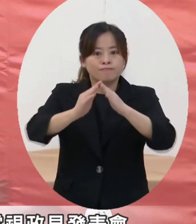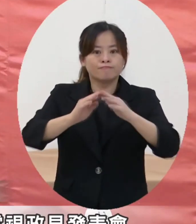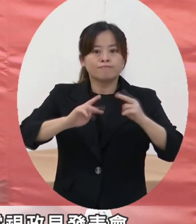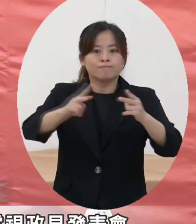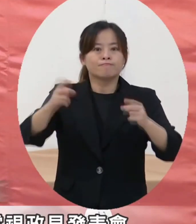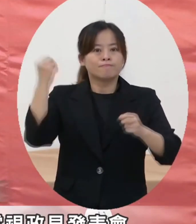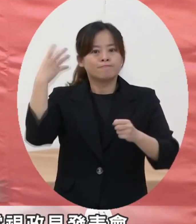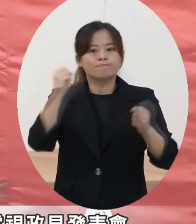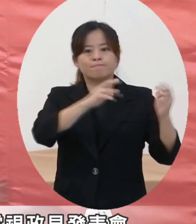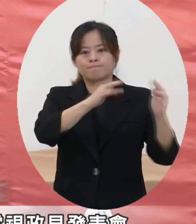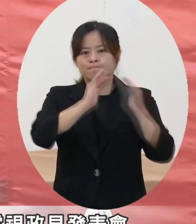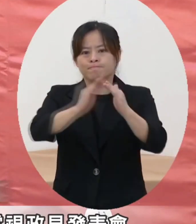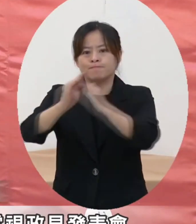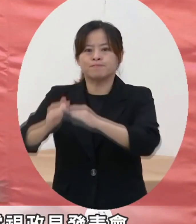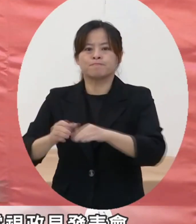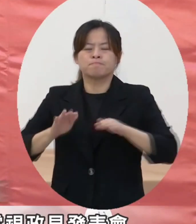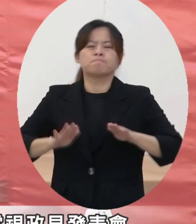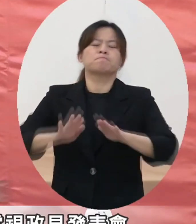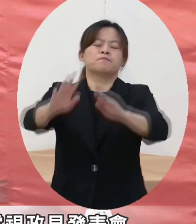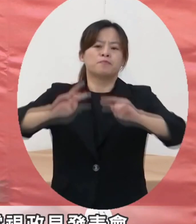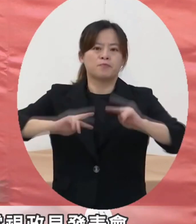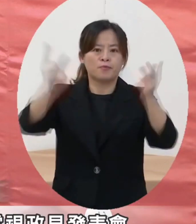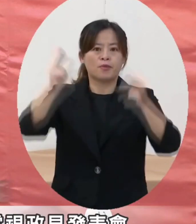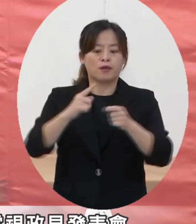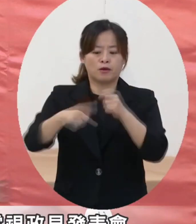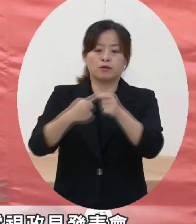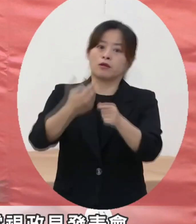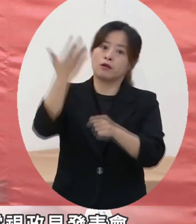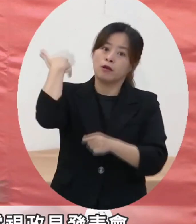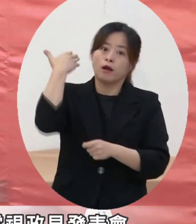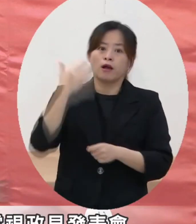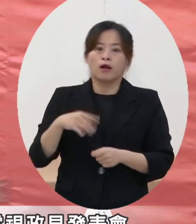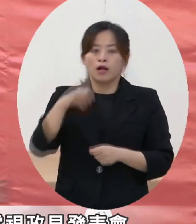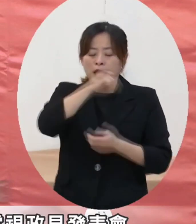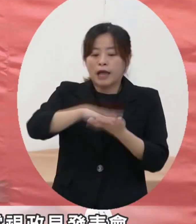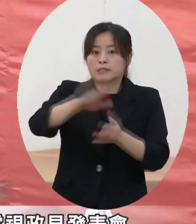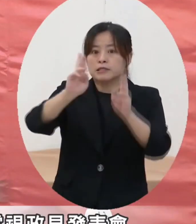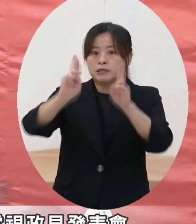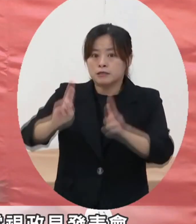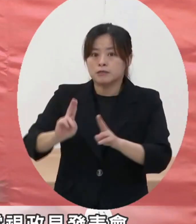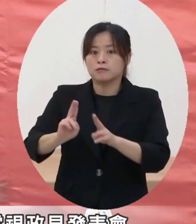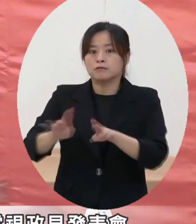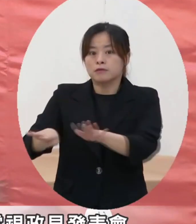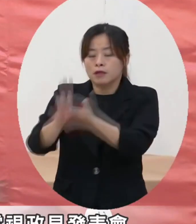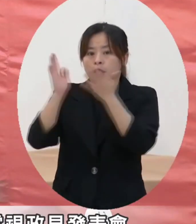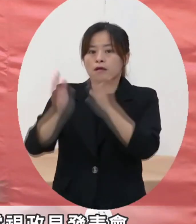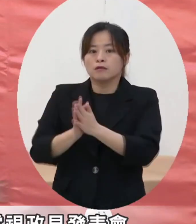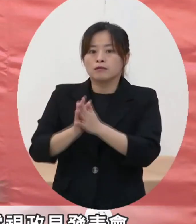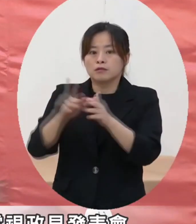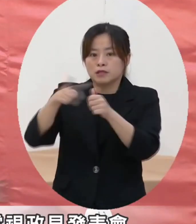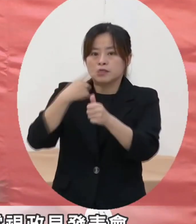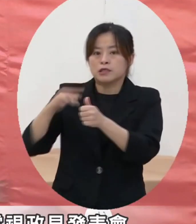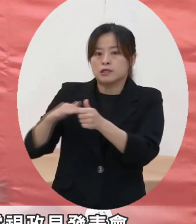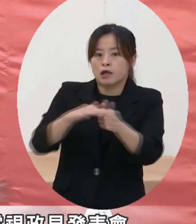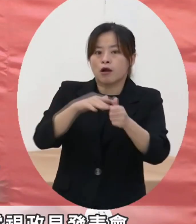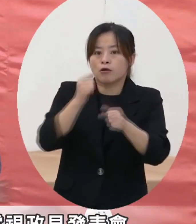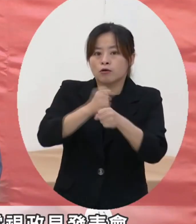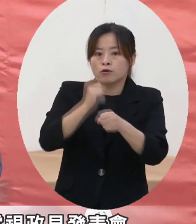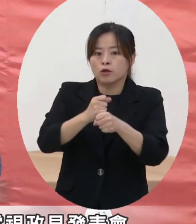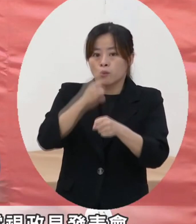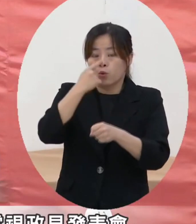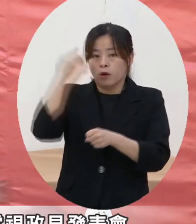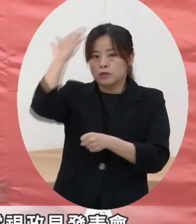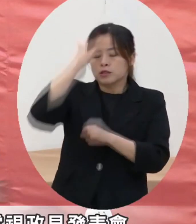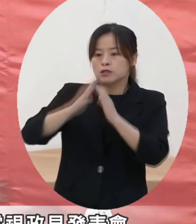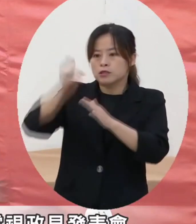都市更新、大发展、大进化。1年前，当台积电启动我们先导的计划，我和郑文灿市